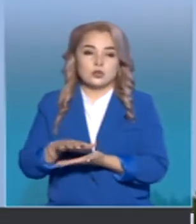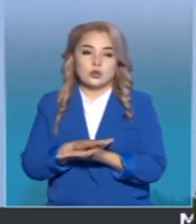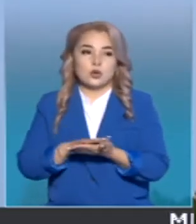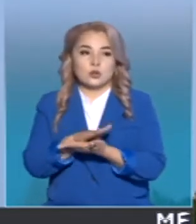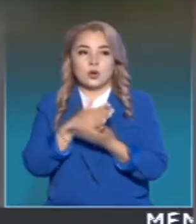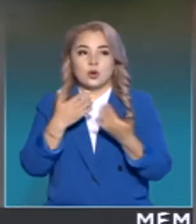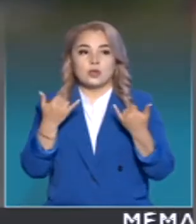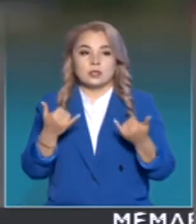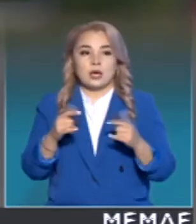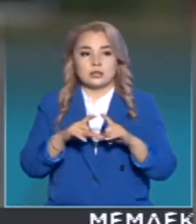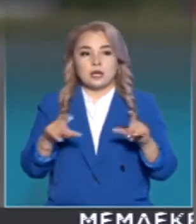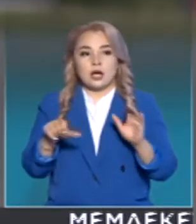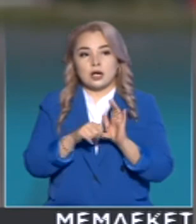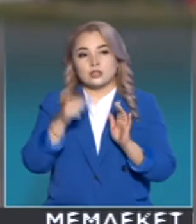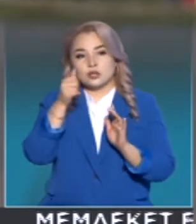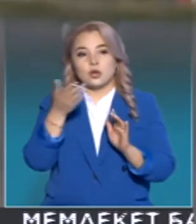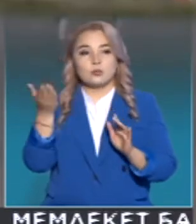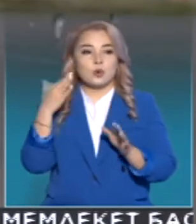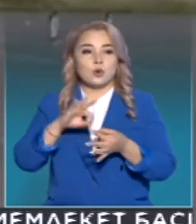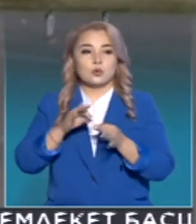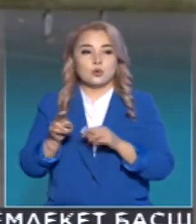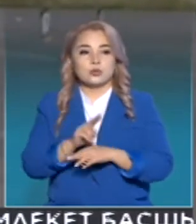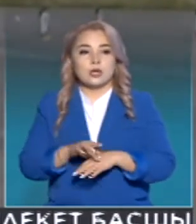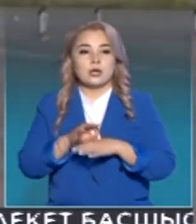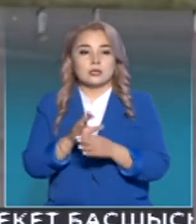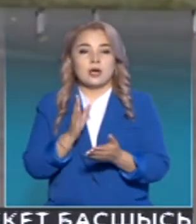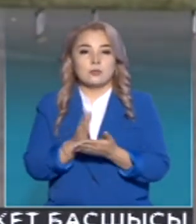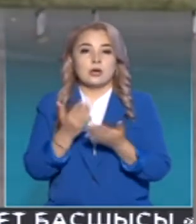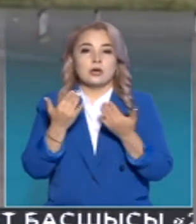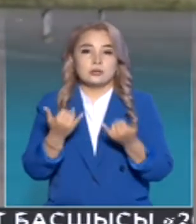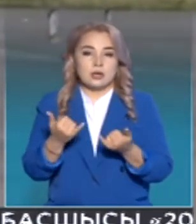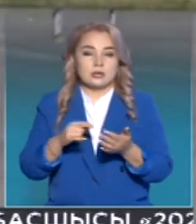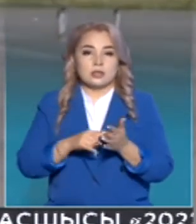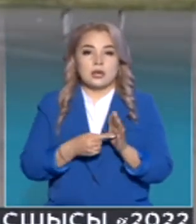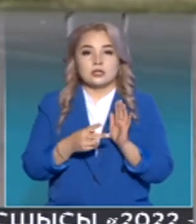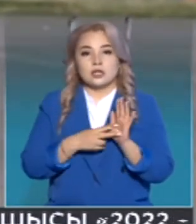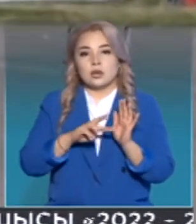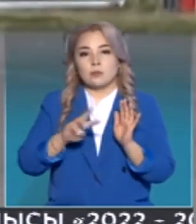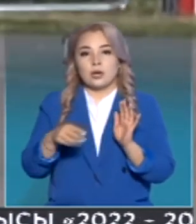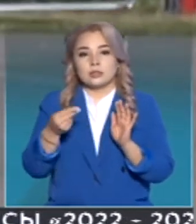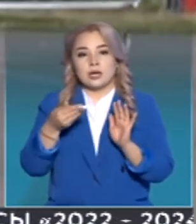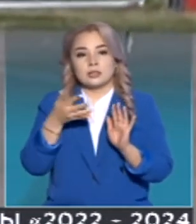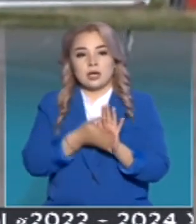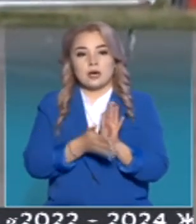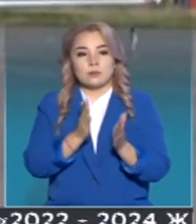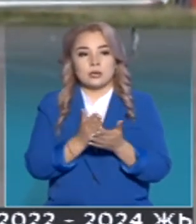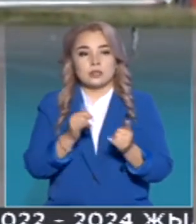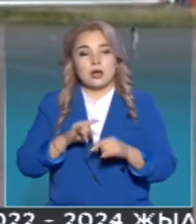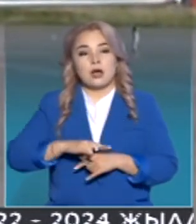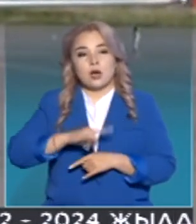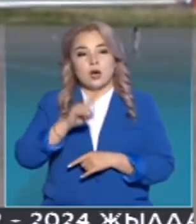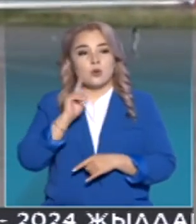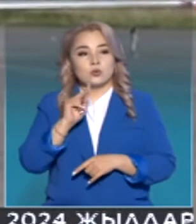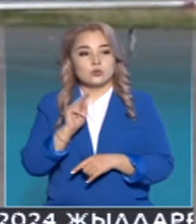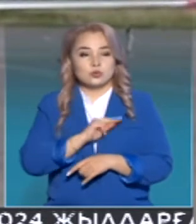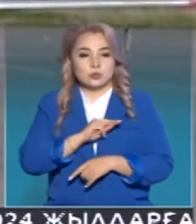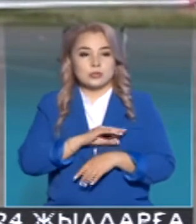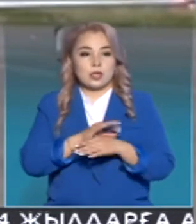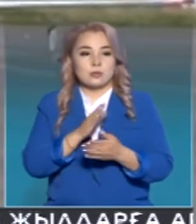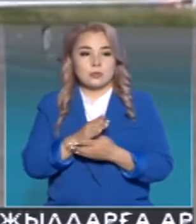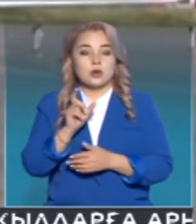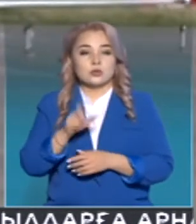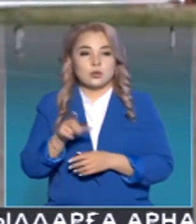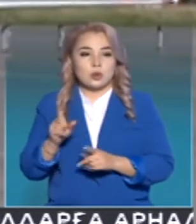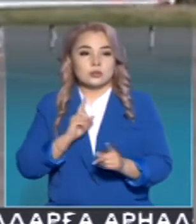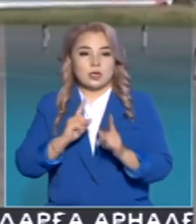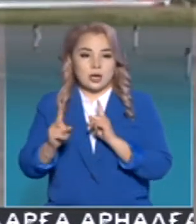білдірмеген. Нысан 6 жыл бұрын күрделі жөндеуден өткен, бұл мақсатқа 7 миллиард теңге жұмсалды. Әуежай әзірге жұмыс істеп тұр. Жолаушылар